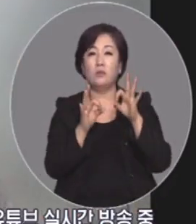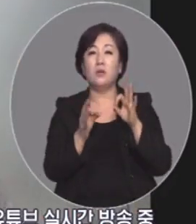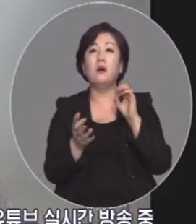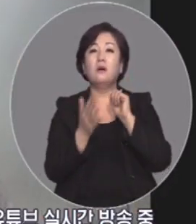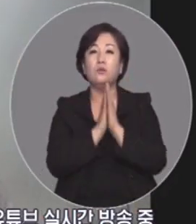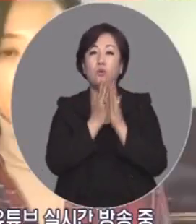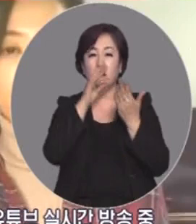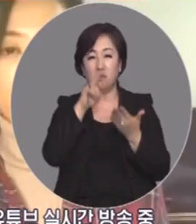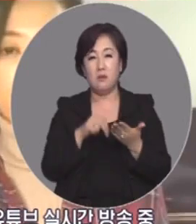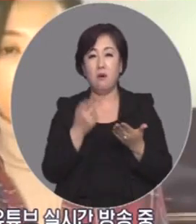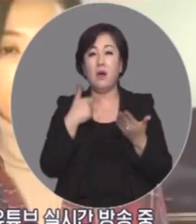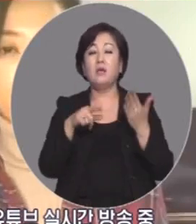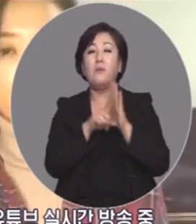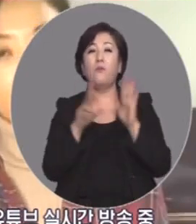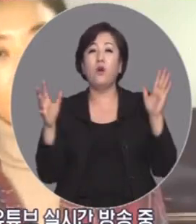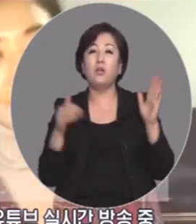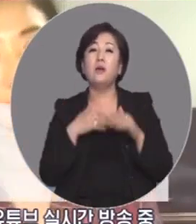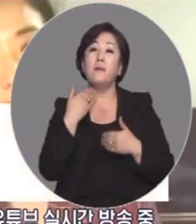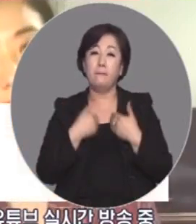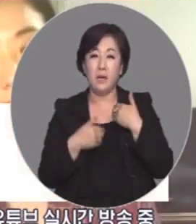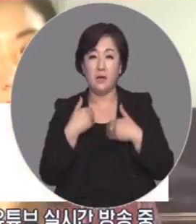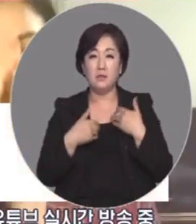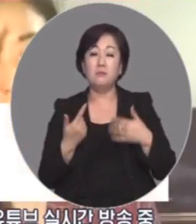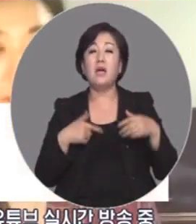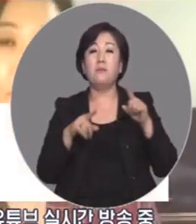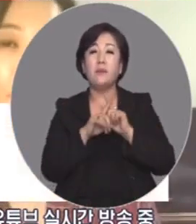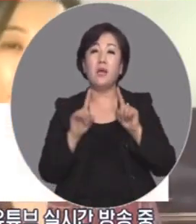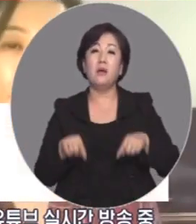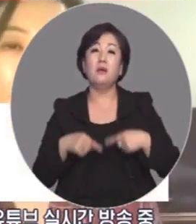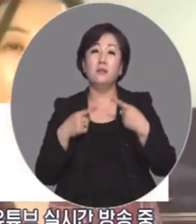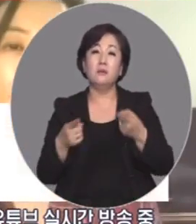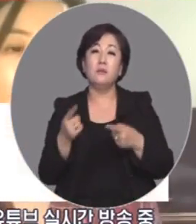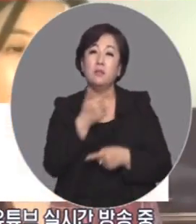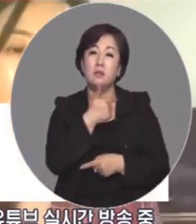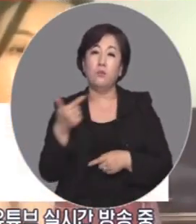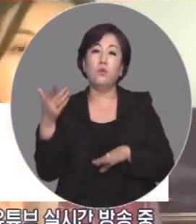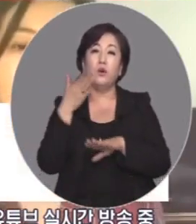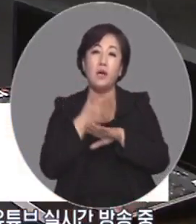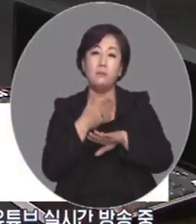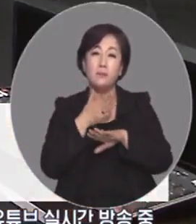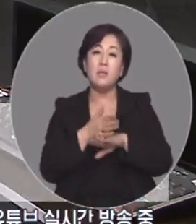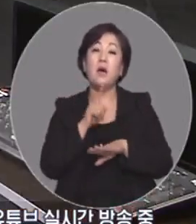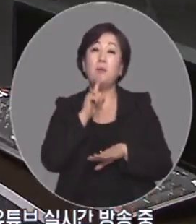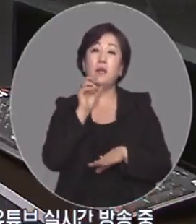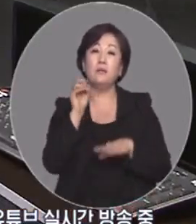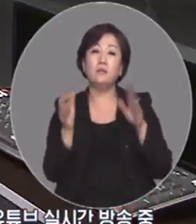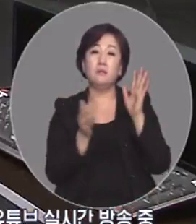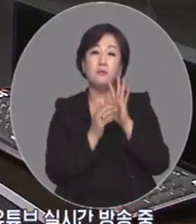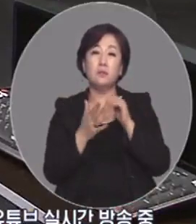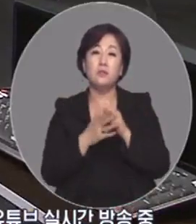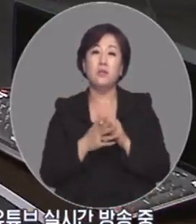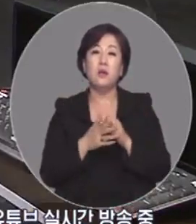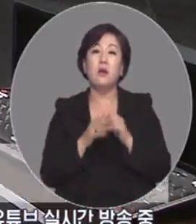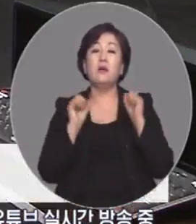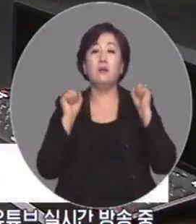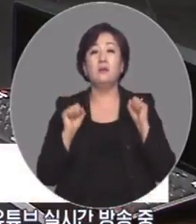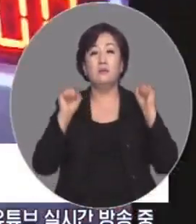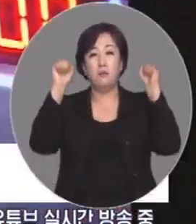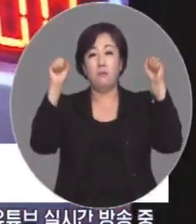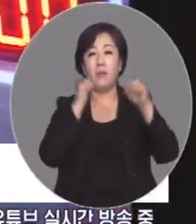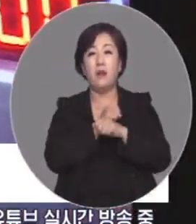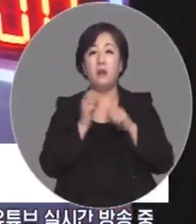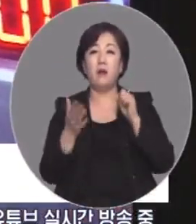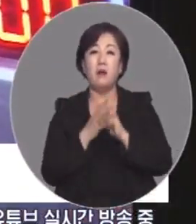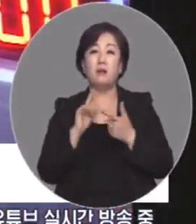독서 모임입니다. 반갑습니다. 같이 참여해 주셔서 너무 감사드립니다. 덤벨을 양손에 들고